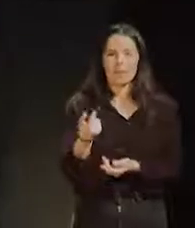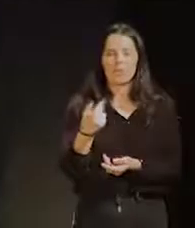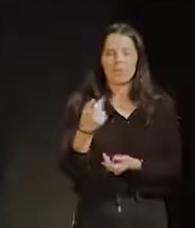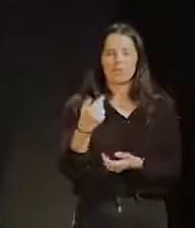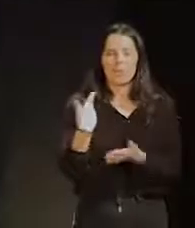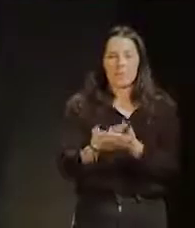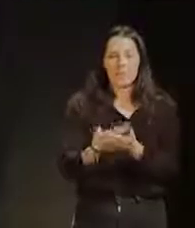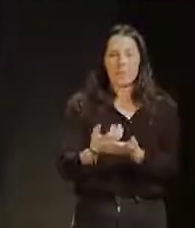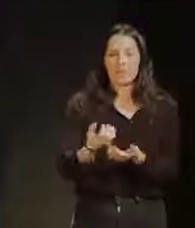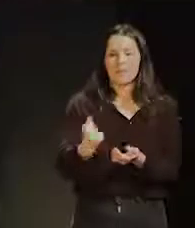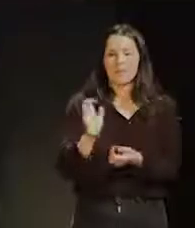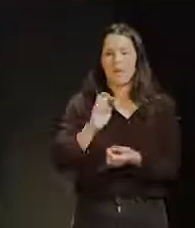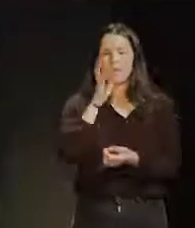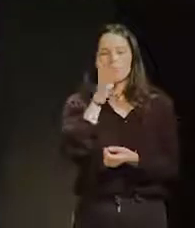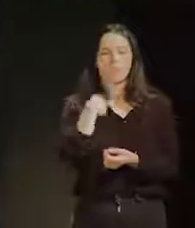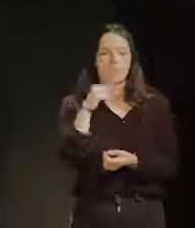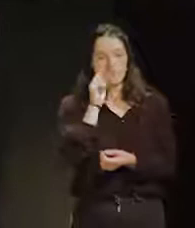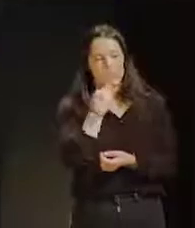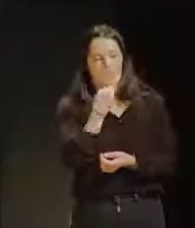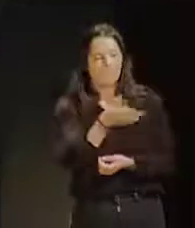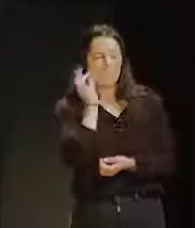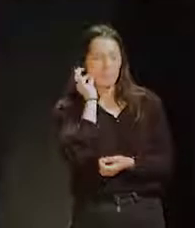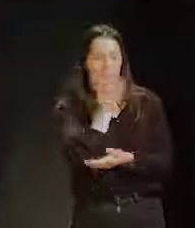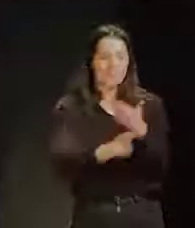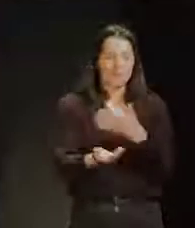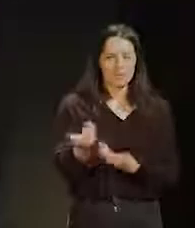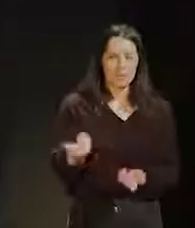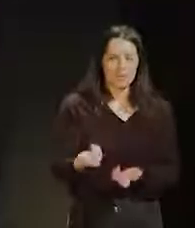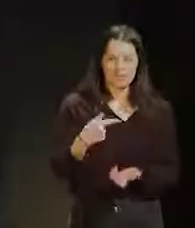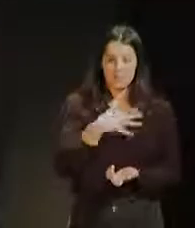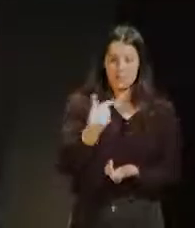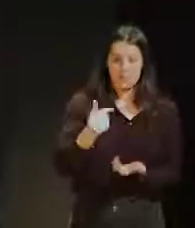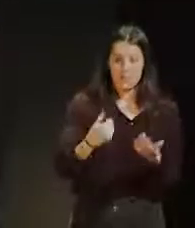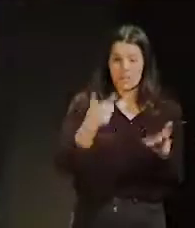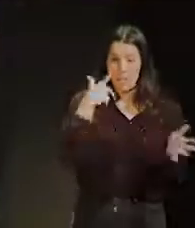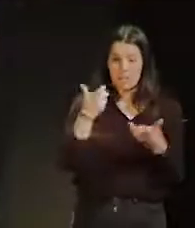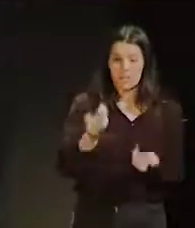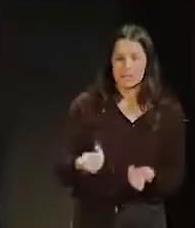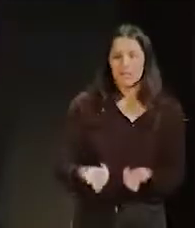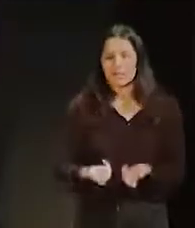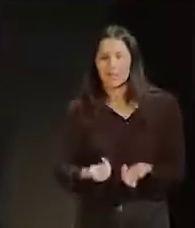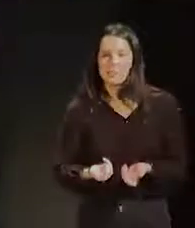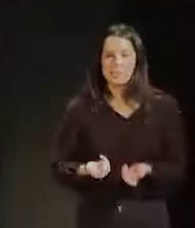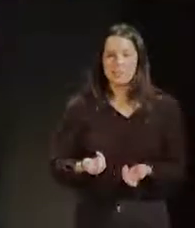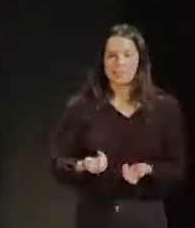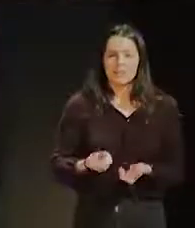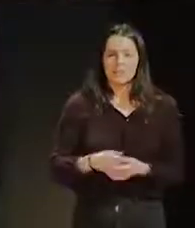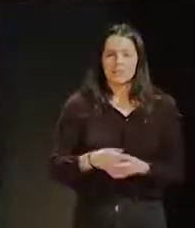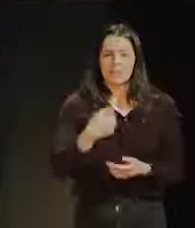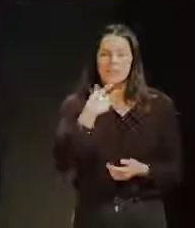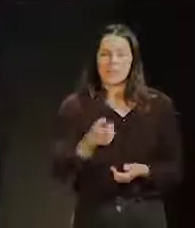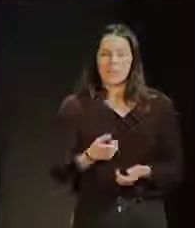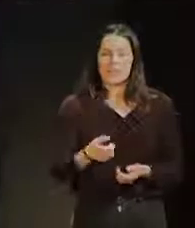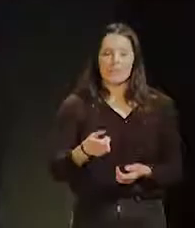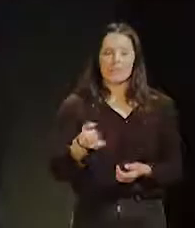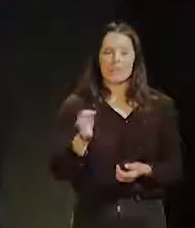discapacità e una chica che teneva il deseo di essere l'artista, ma che io chiedevo dinero perché ero un artista con